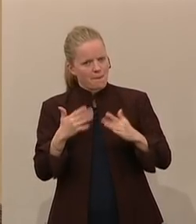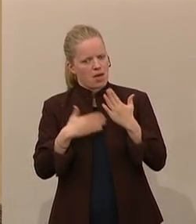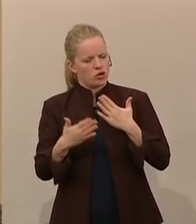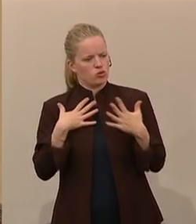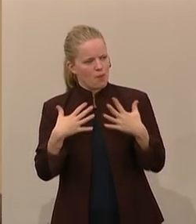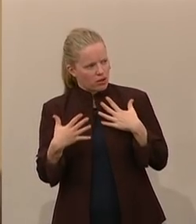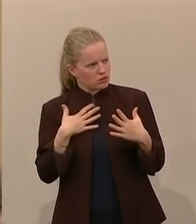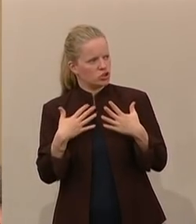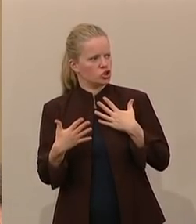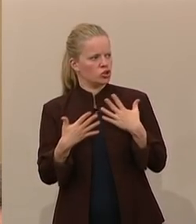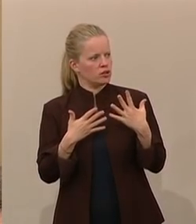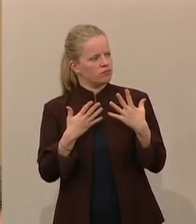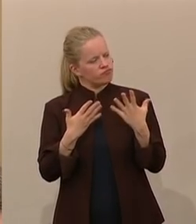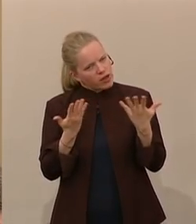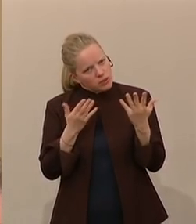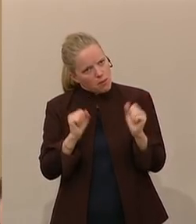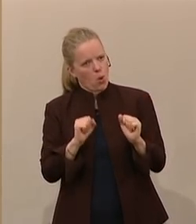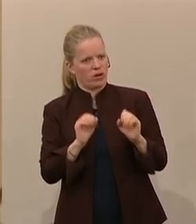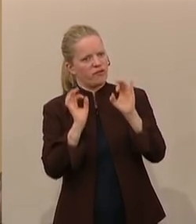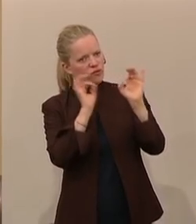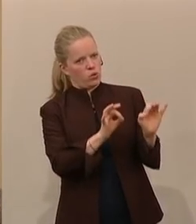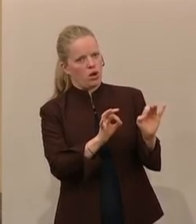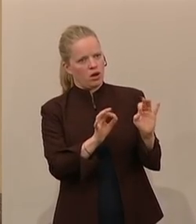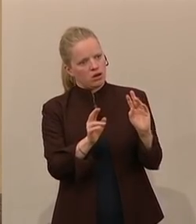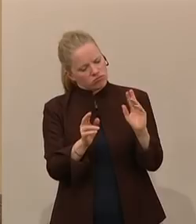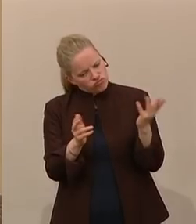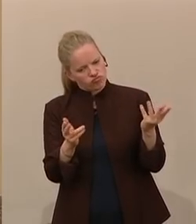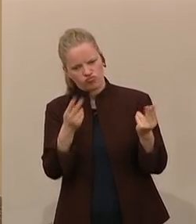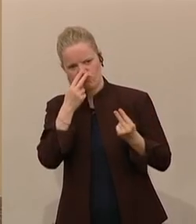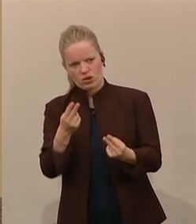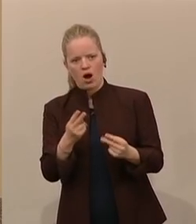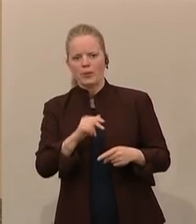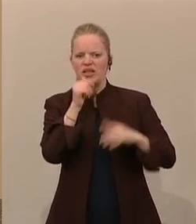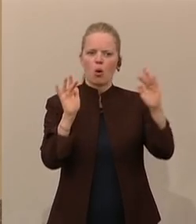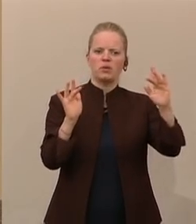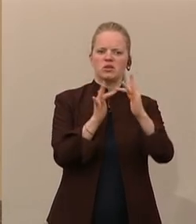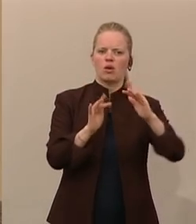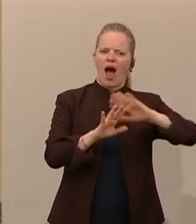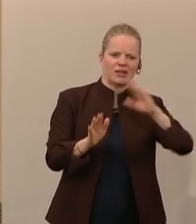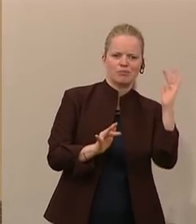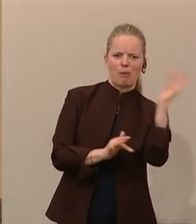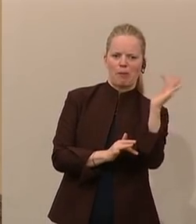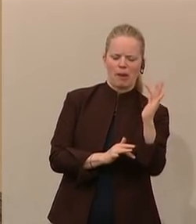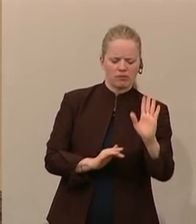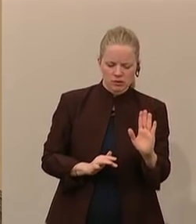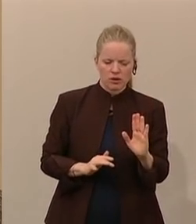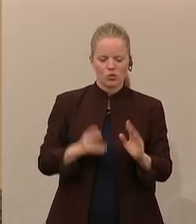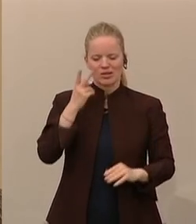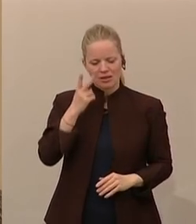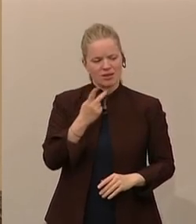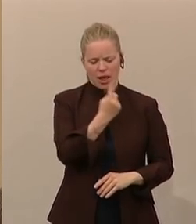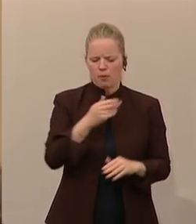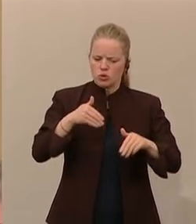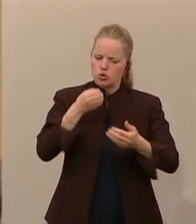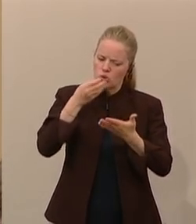anzunähern. Und machen Sie keine Brachial-Opposition, sondern geben Sie zu, dass diese Maßnahme eine notwendige ist